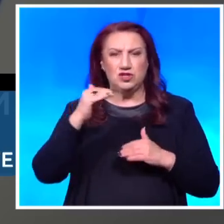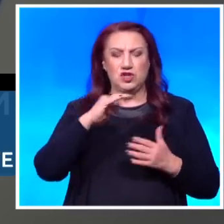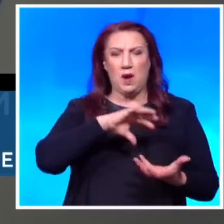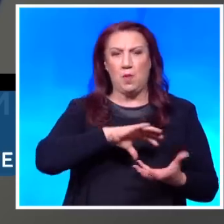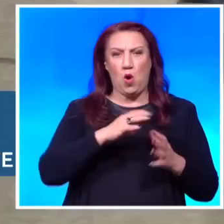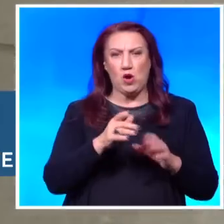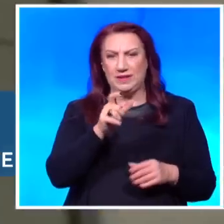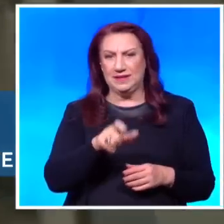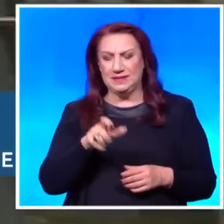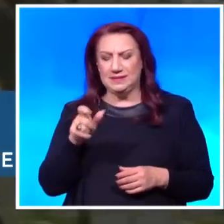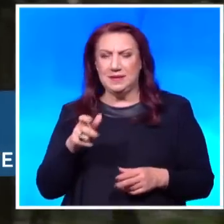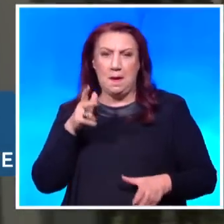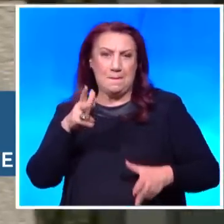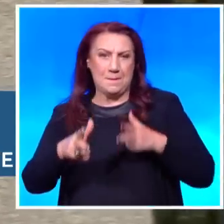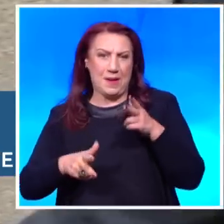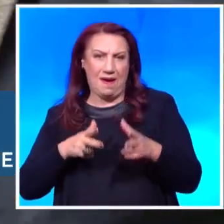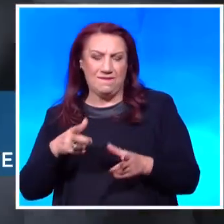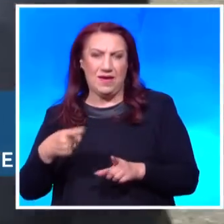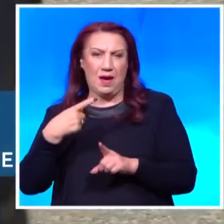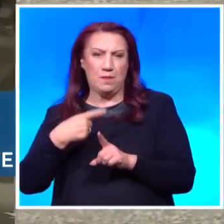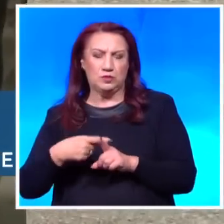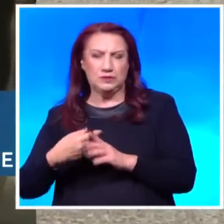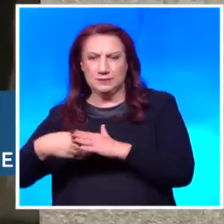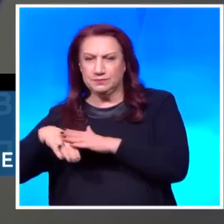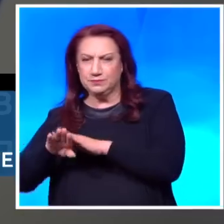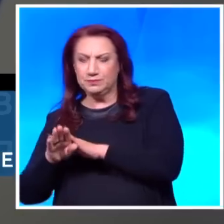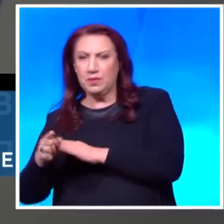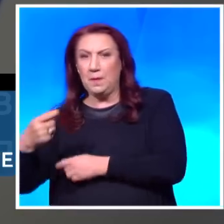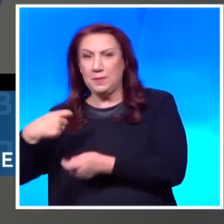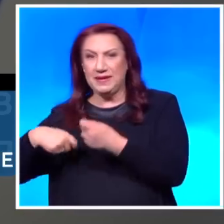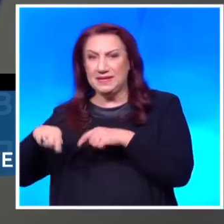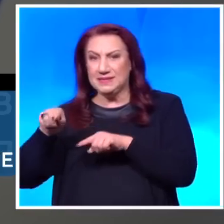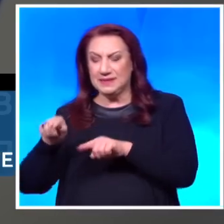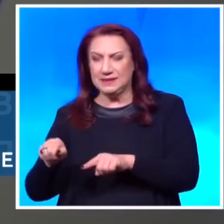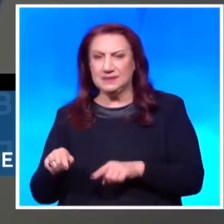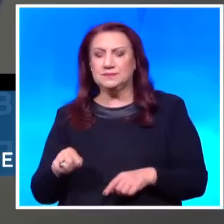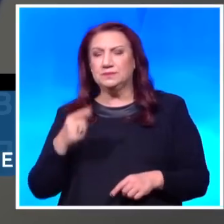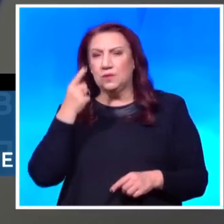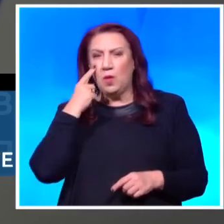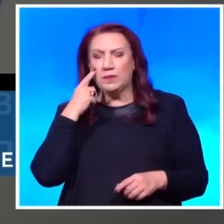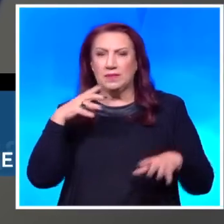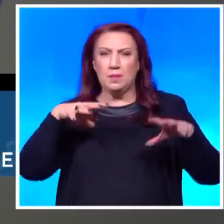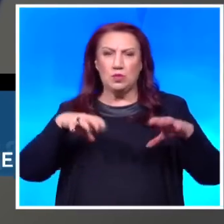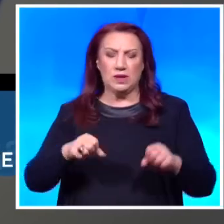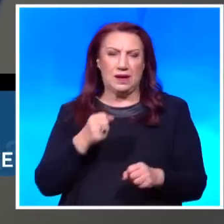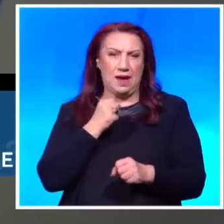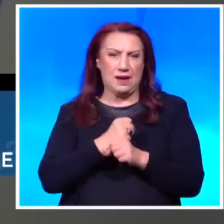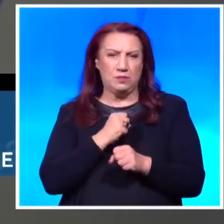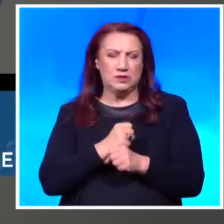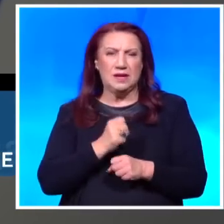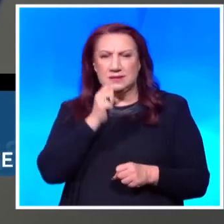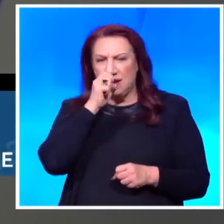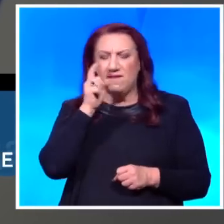сенчес бизнес. В опит да блокират работата ни по ключови и особено чувствителни за държавата дела, силите на